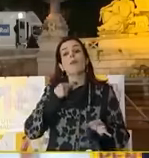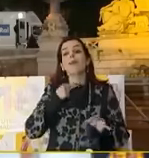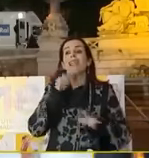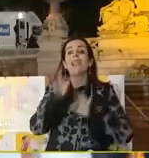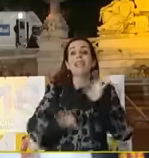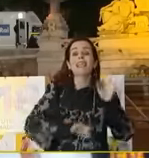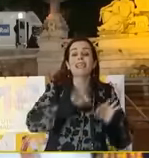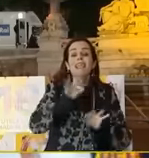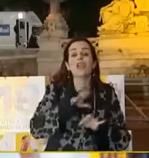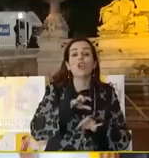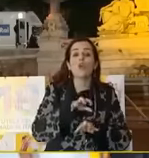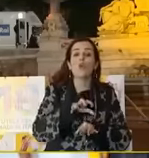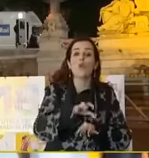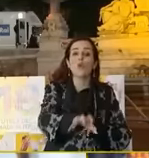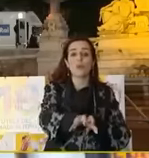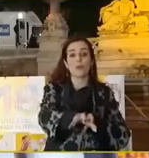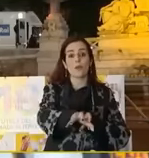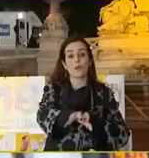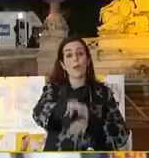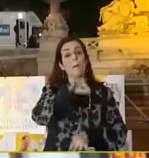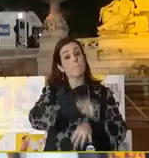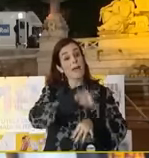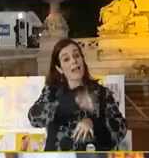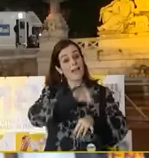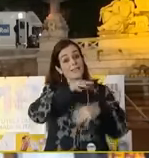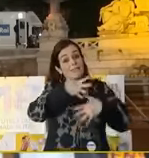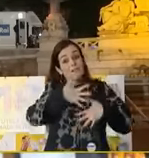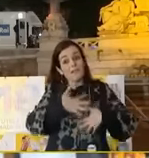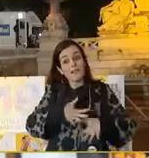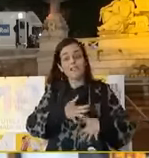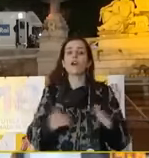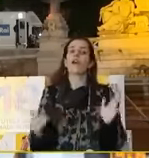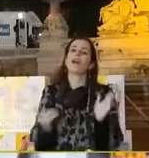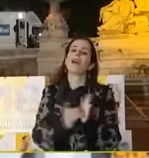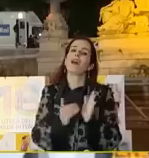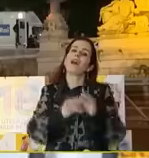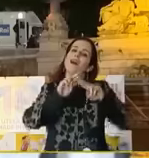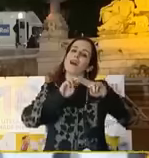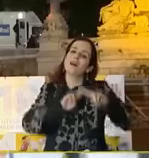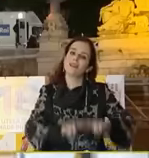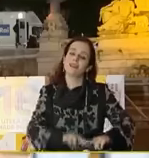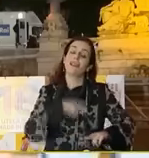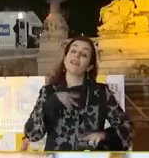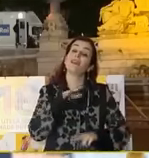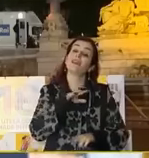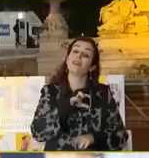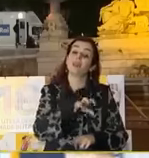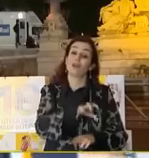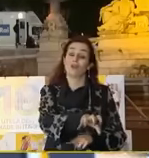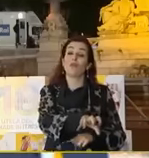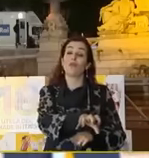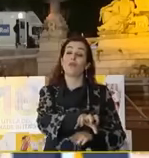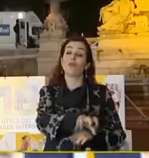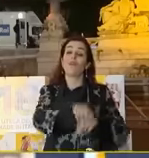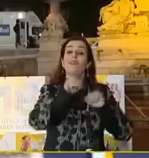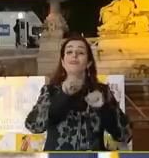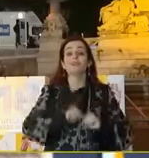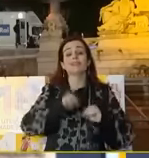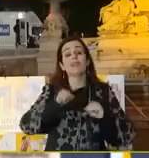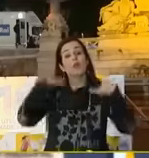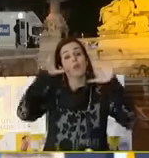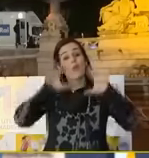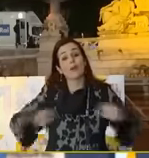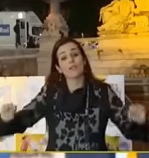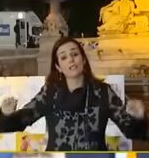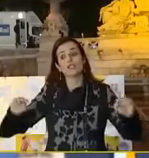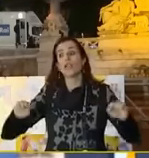propria, basata su dei pronto soccorso che non diventeranno il luogo dove persone disperate dopo un anno di lista